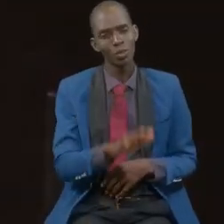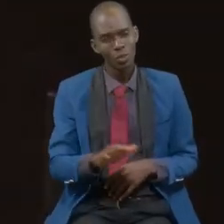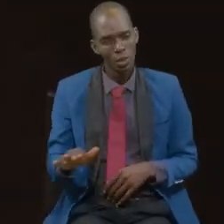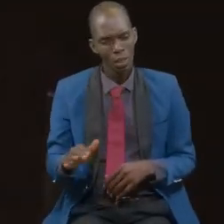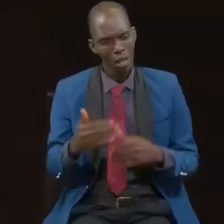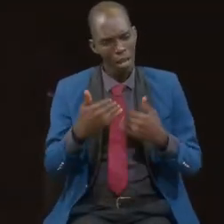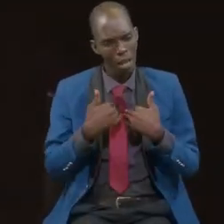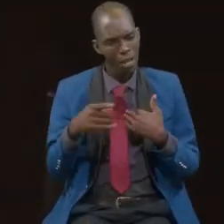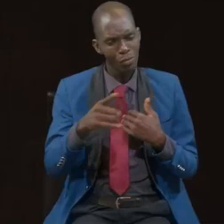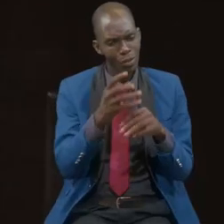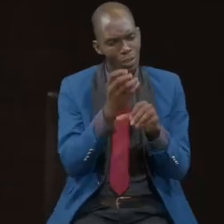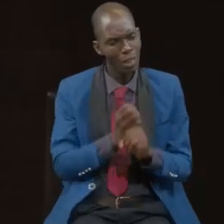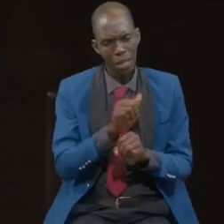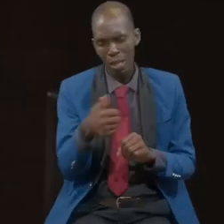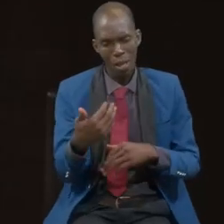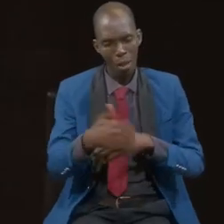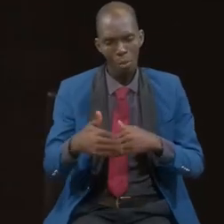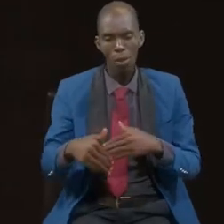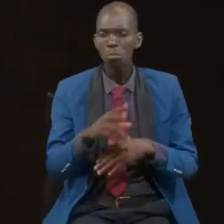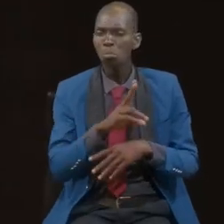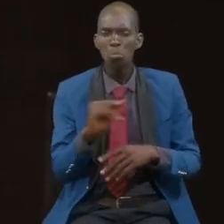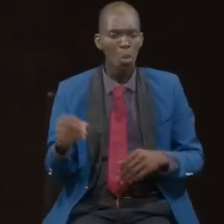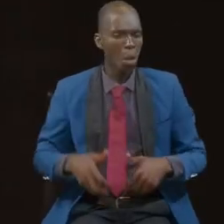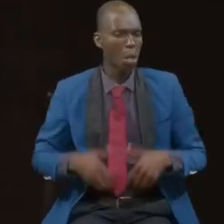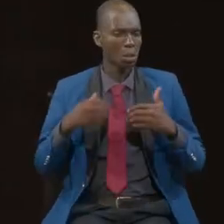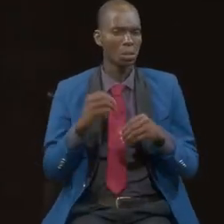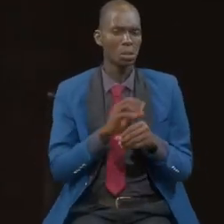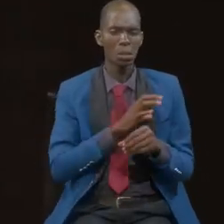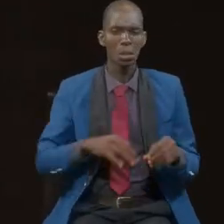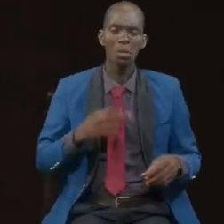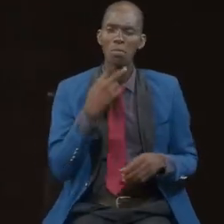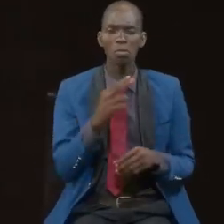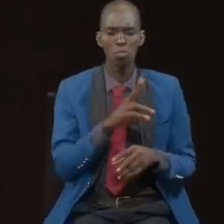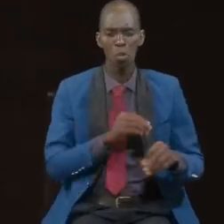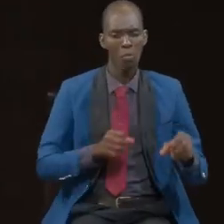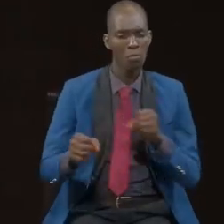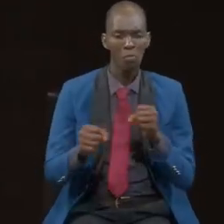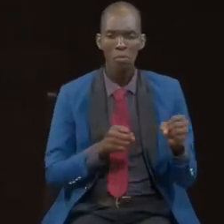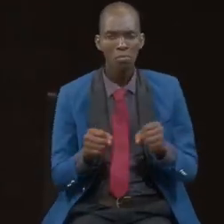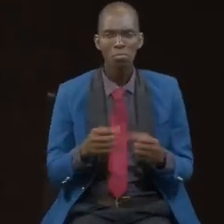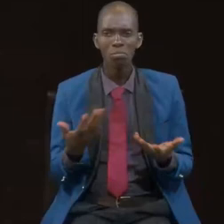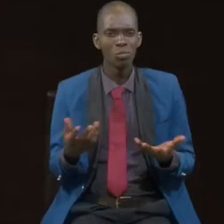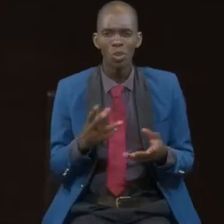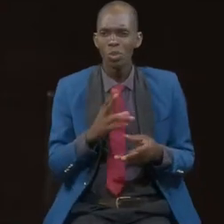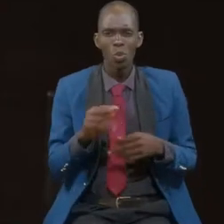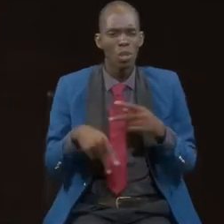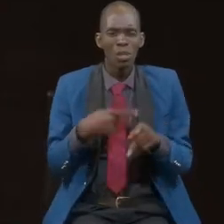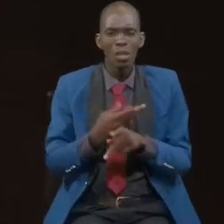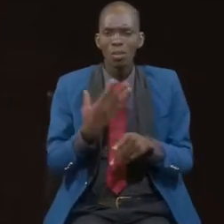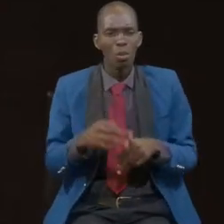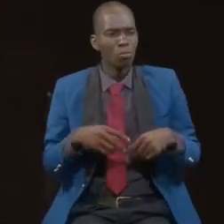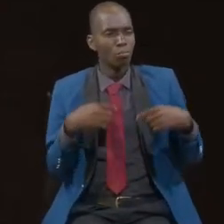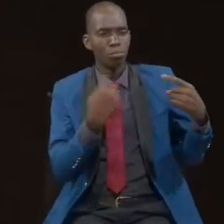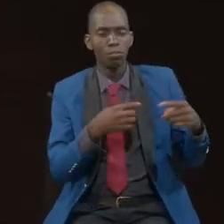« Enfant, avez-vous quelques pains? Il n'y a pas de colère. Il n'y a pas de lutte, il n'y a pas